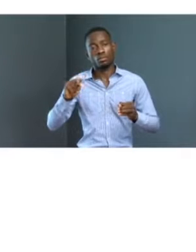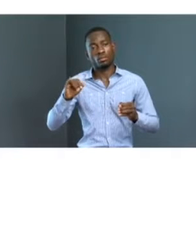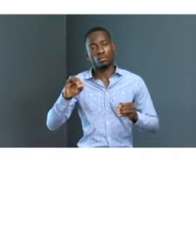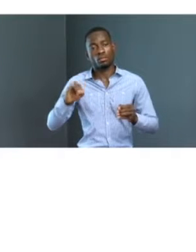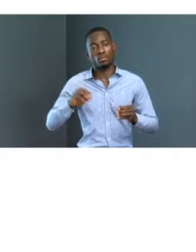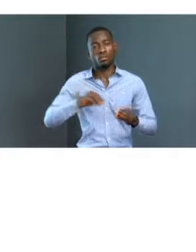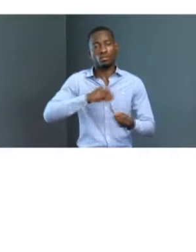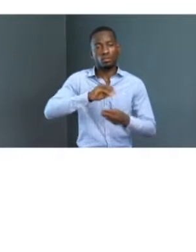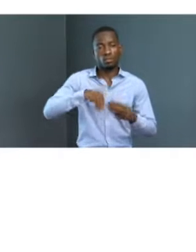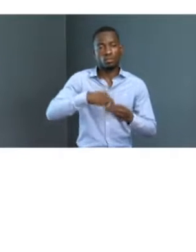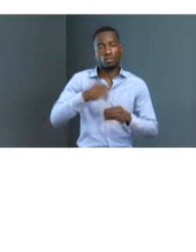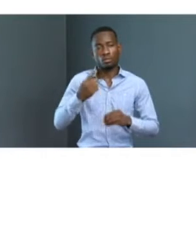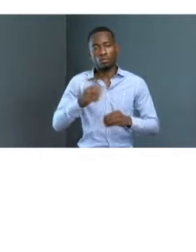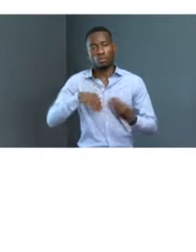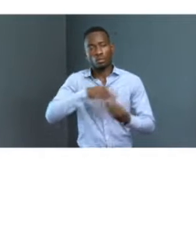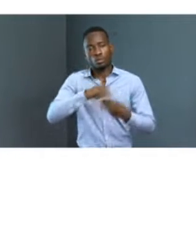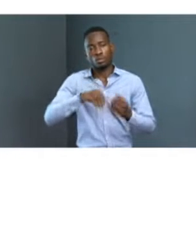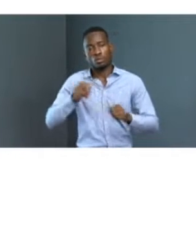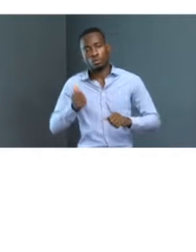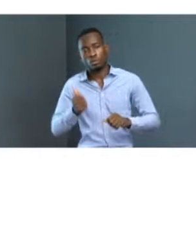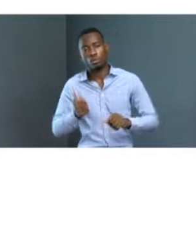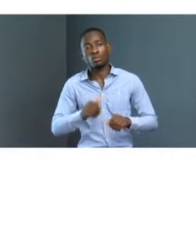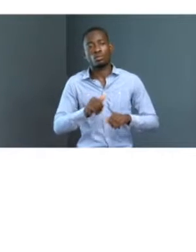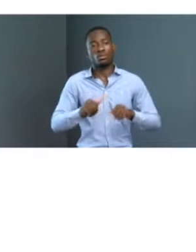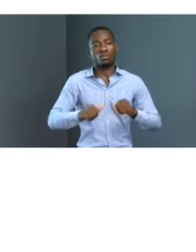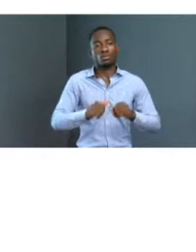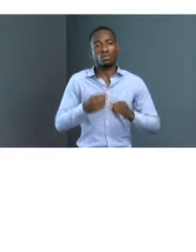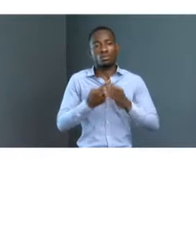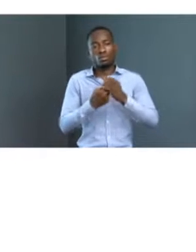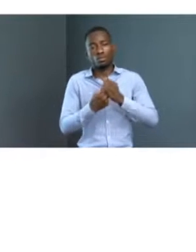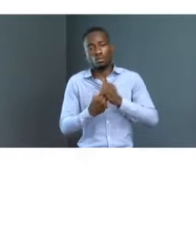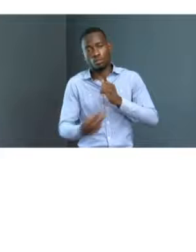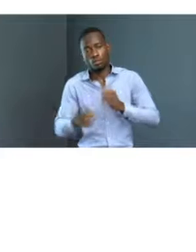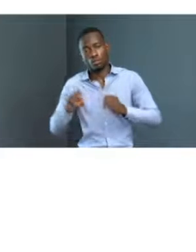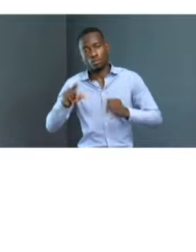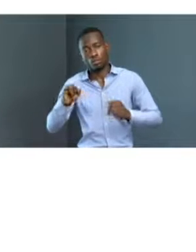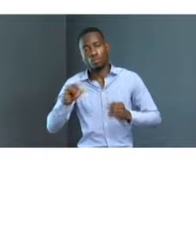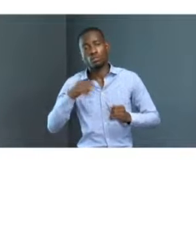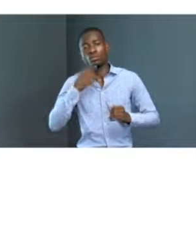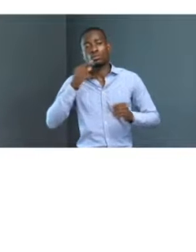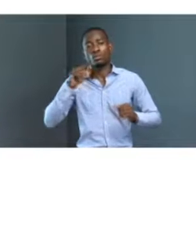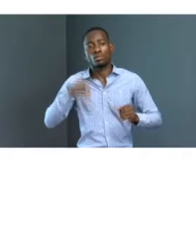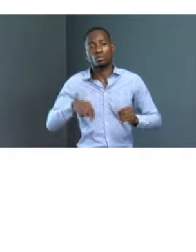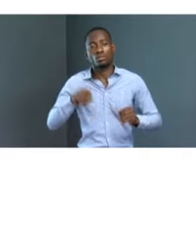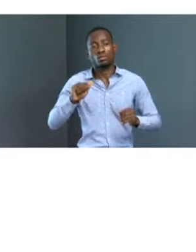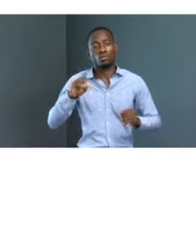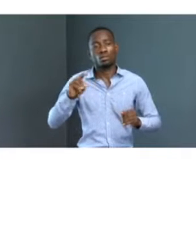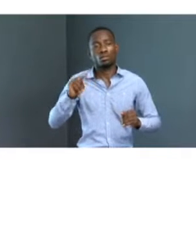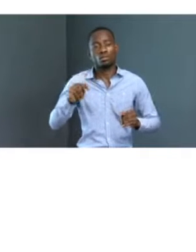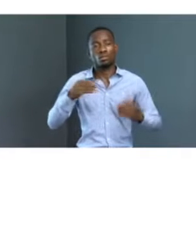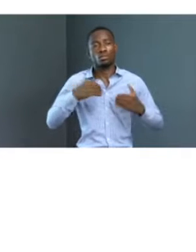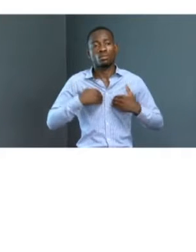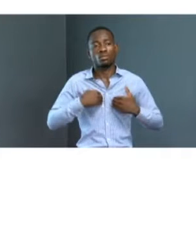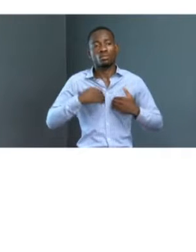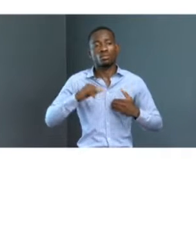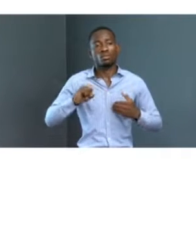l'une autour de l'autre sous forme d'une double hélice. On peut donc déduire que l'ADN a une